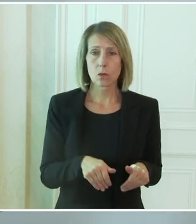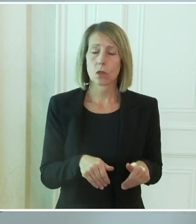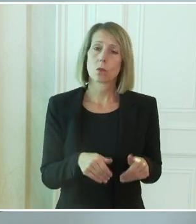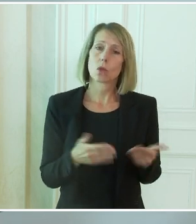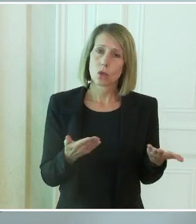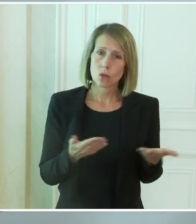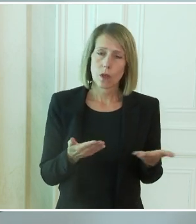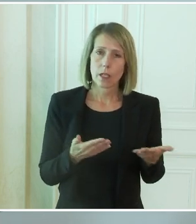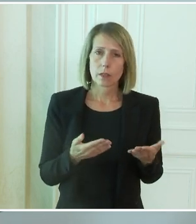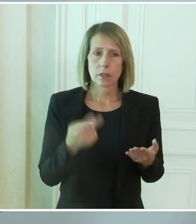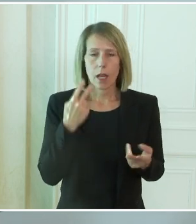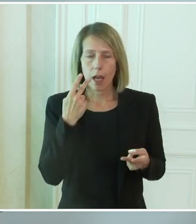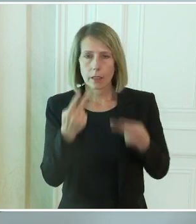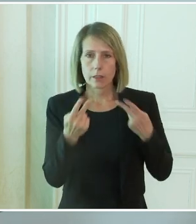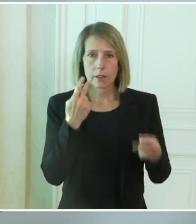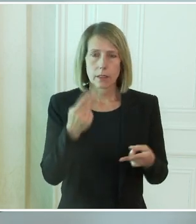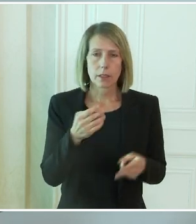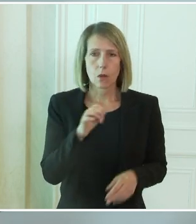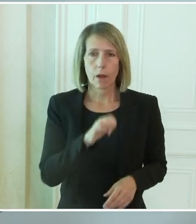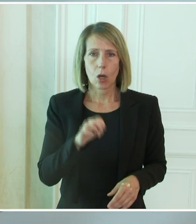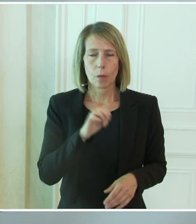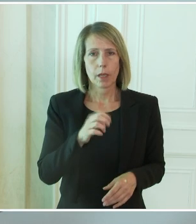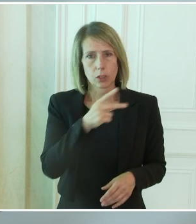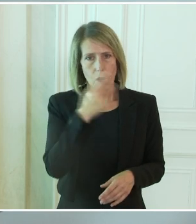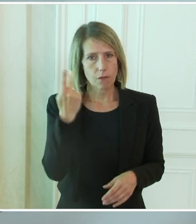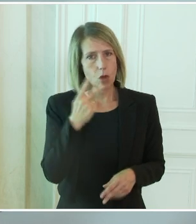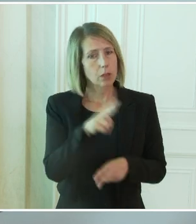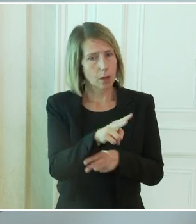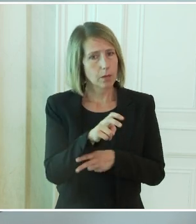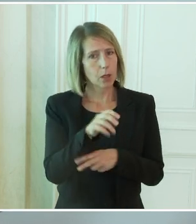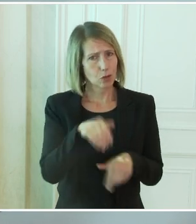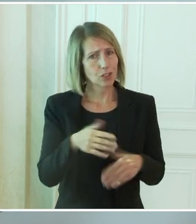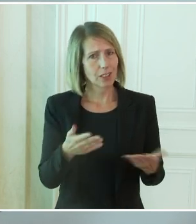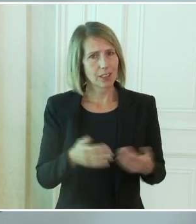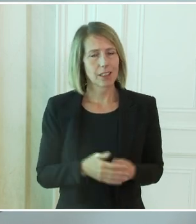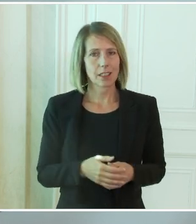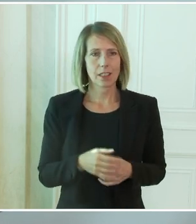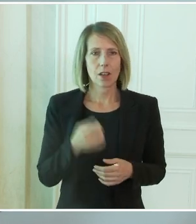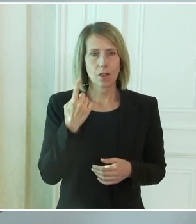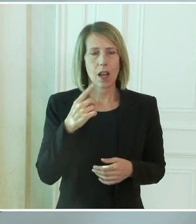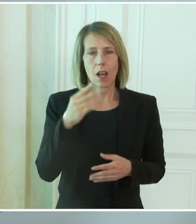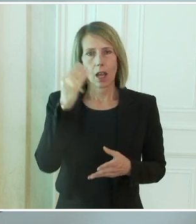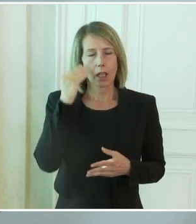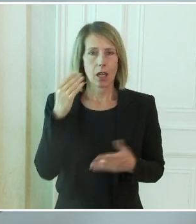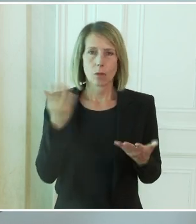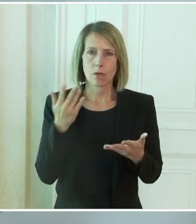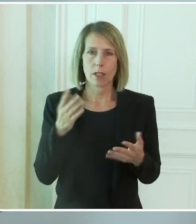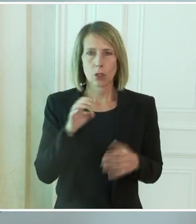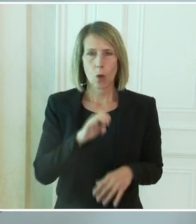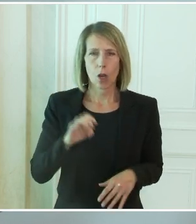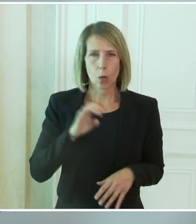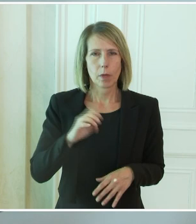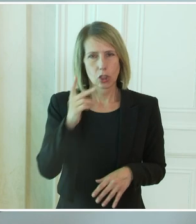diese Ansichten von europäischen Völkern berücksichtigen, weil ich glaube, die europäischen Völker